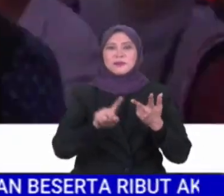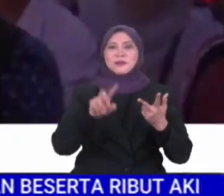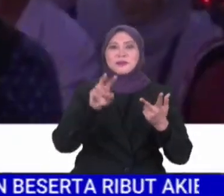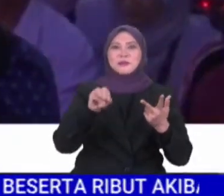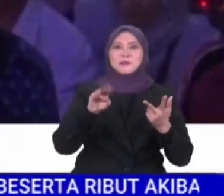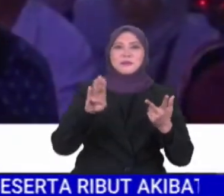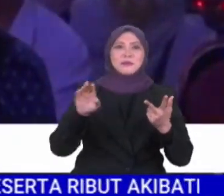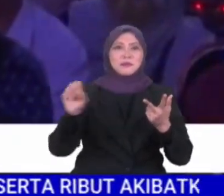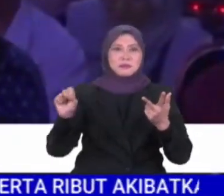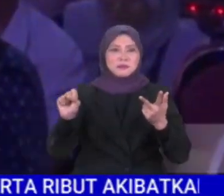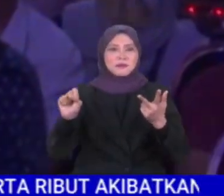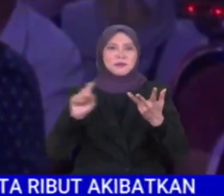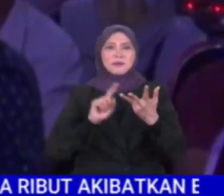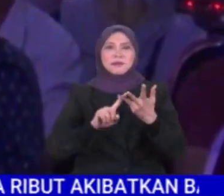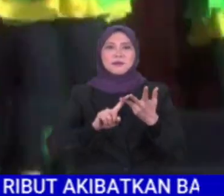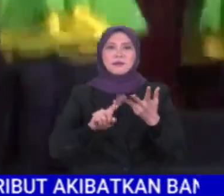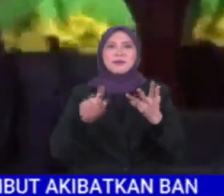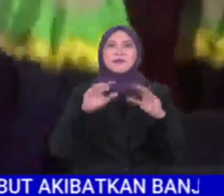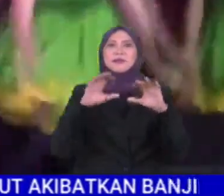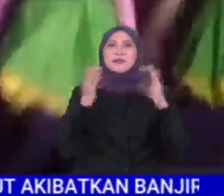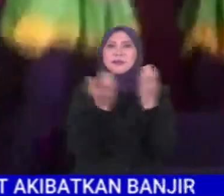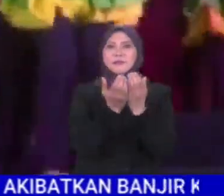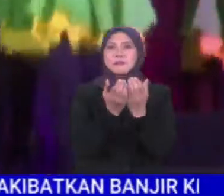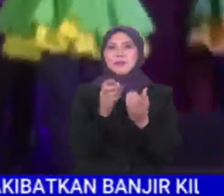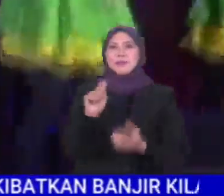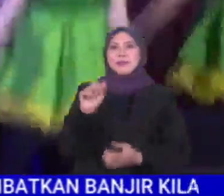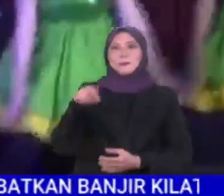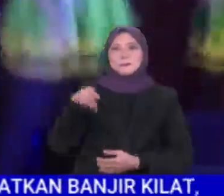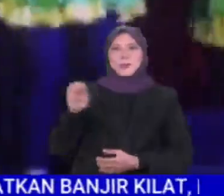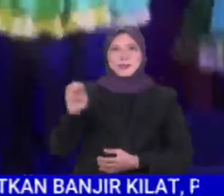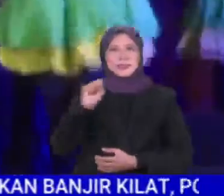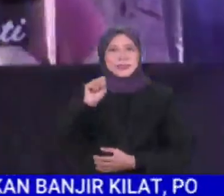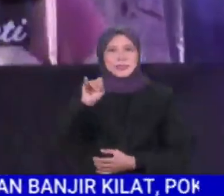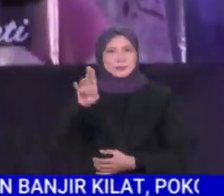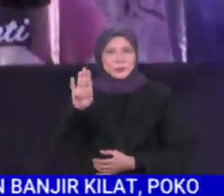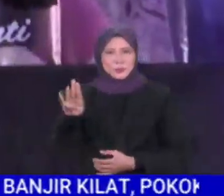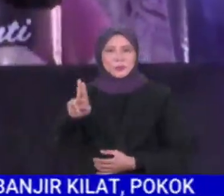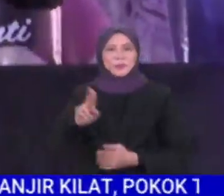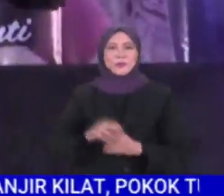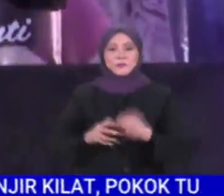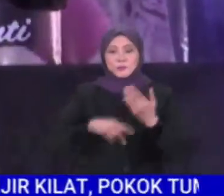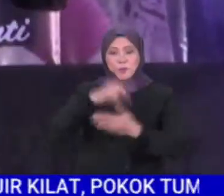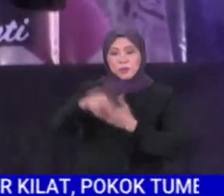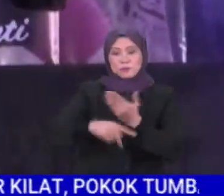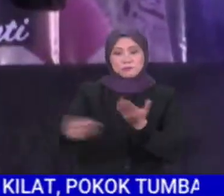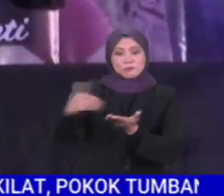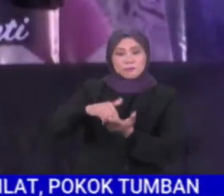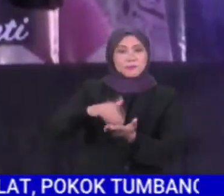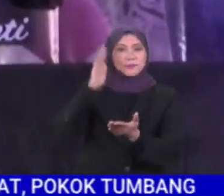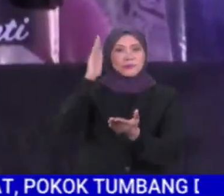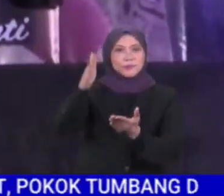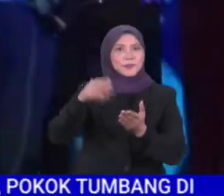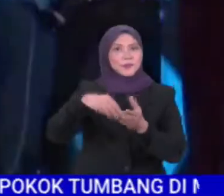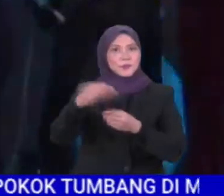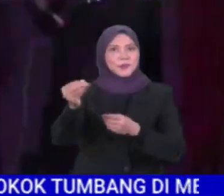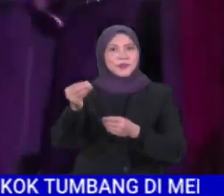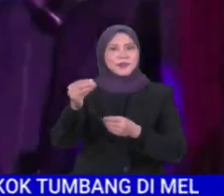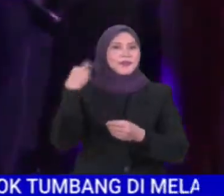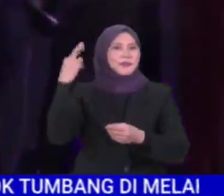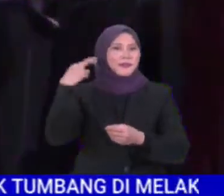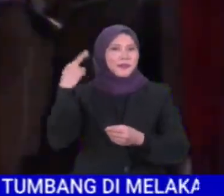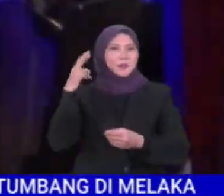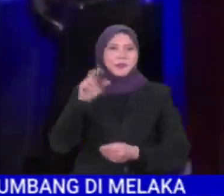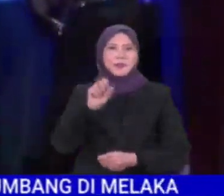luar Bandar sibuk dan gelap sapi sibuk siaran ulangan program tersebut akan disiarkan menelusi saluran